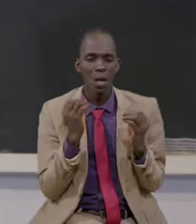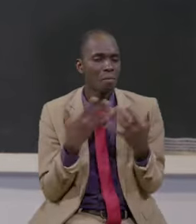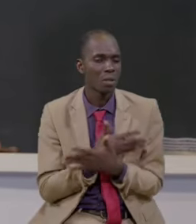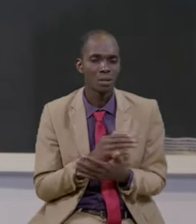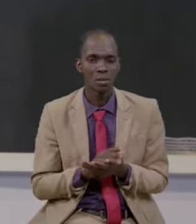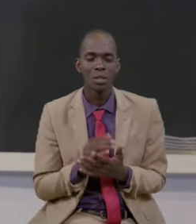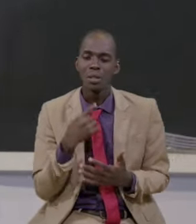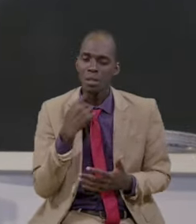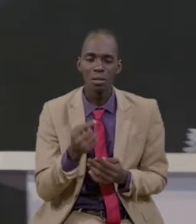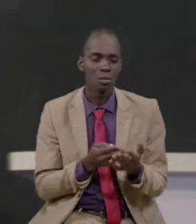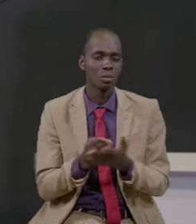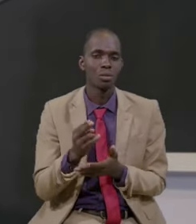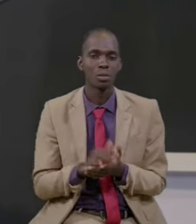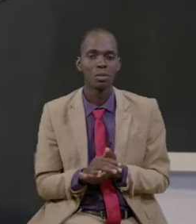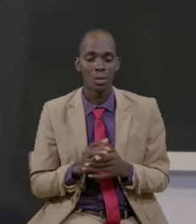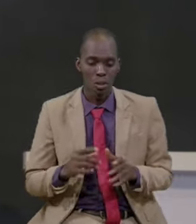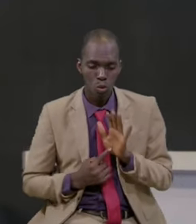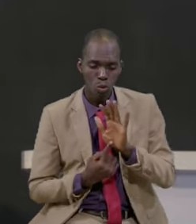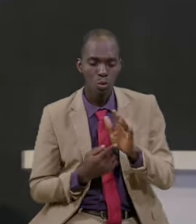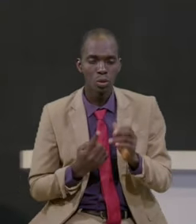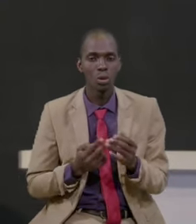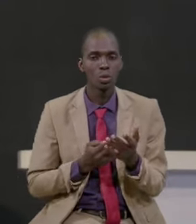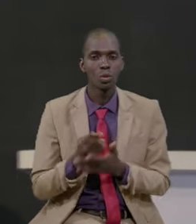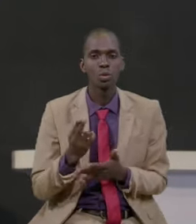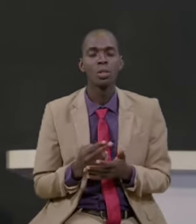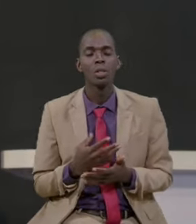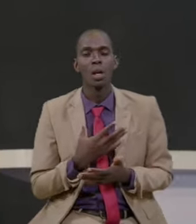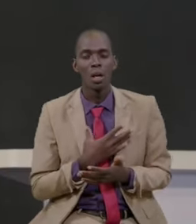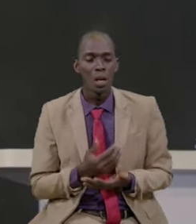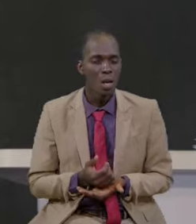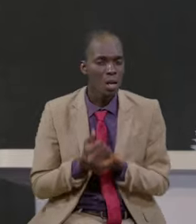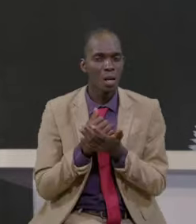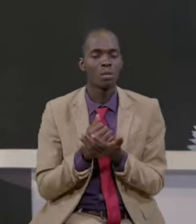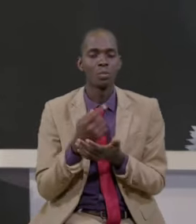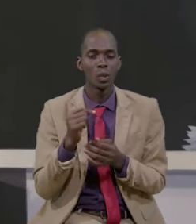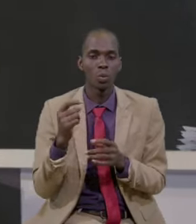vérité. Vivez pas la vérité. Gérez l'œuvre, la parole de Dieu,